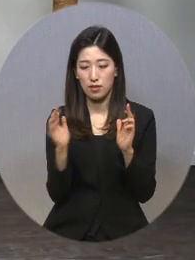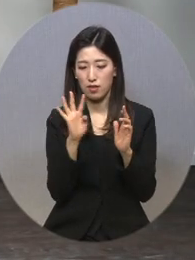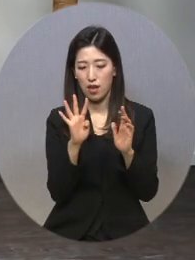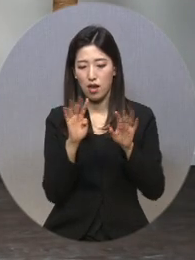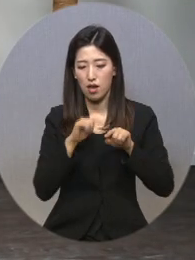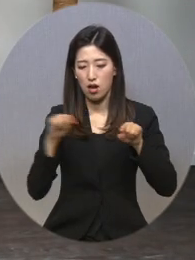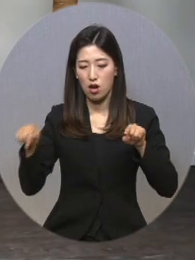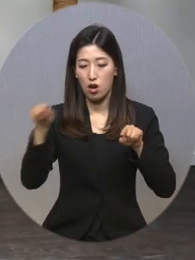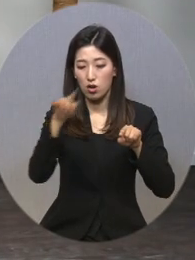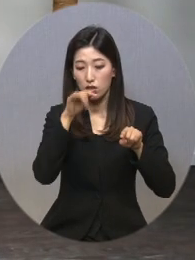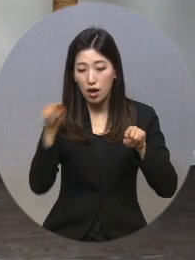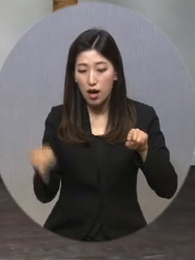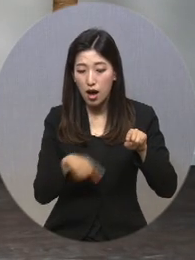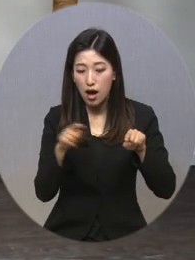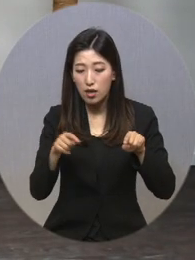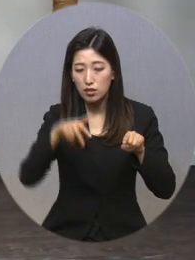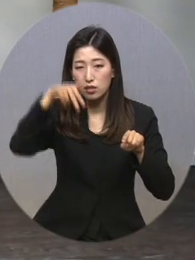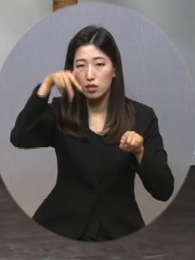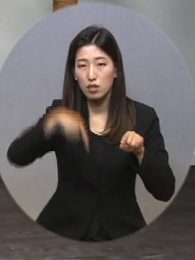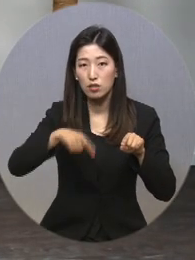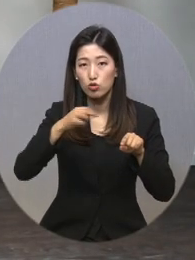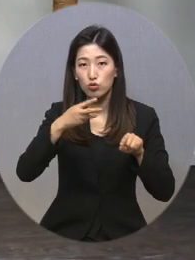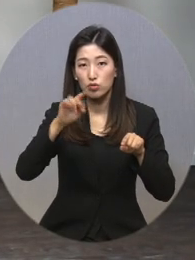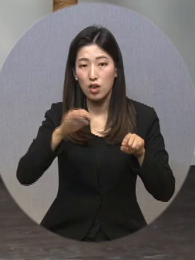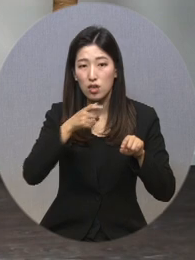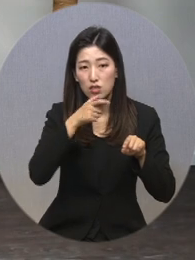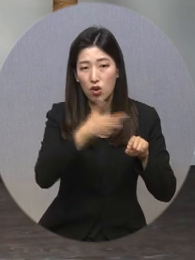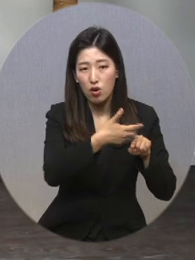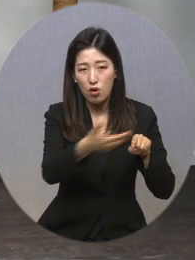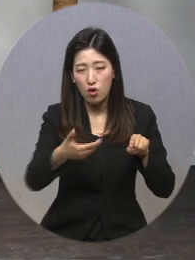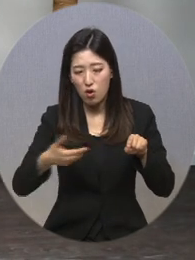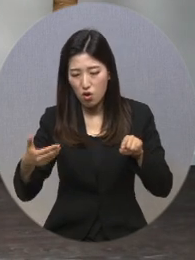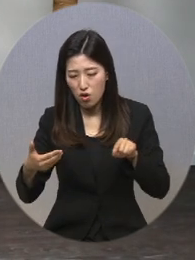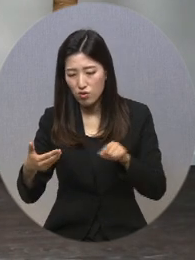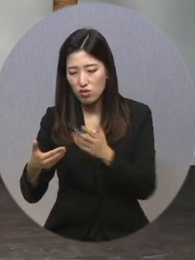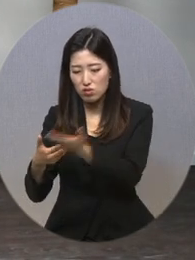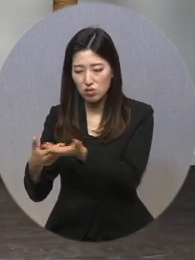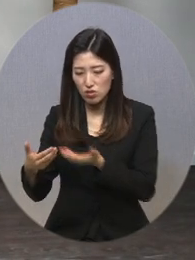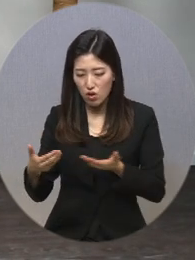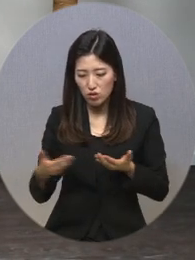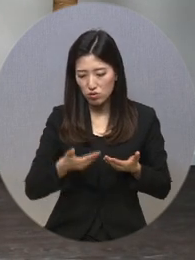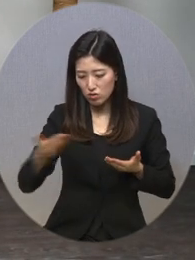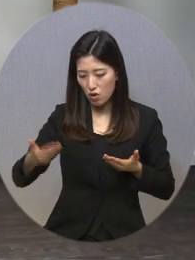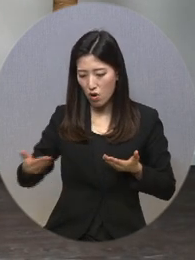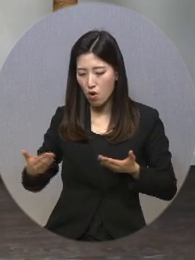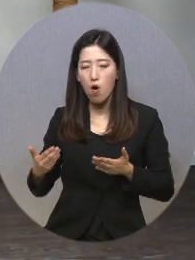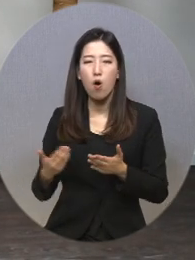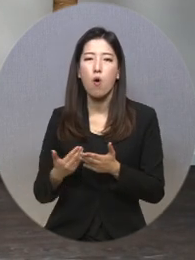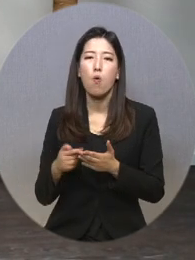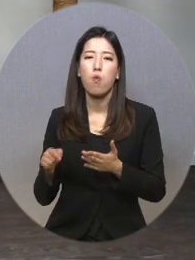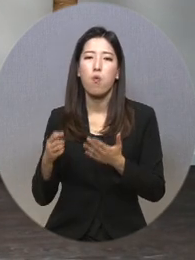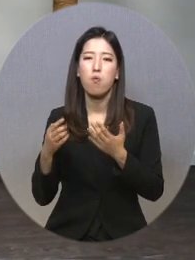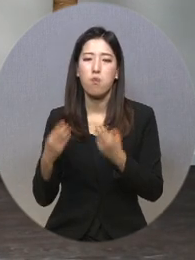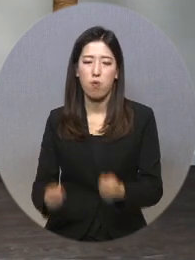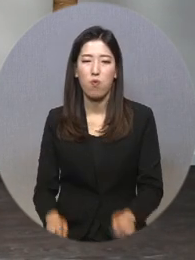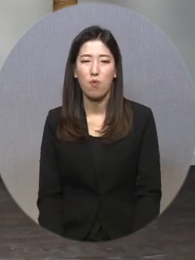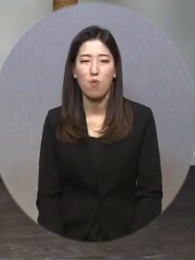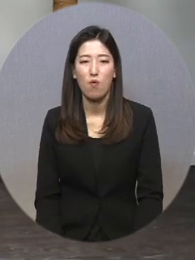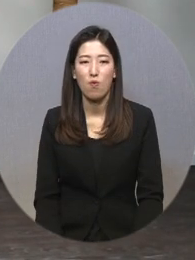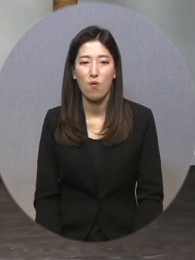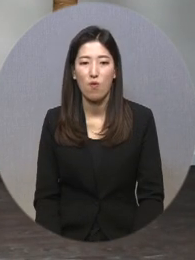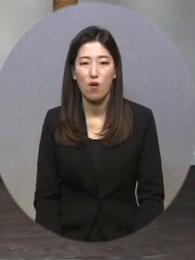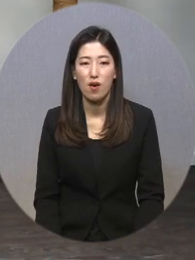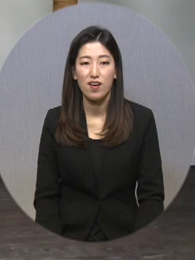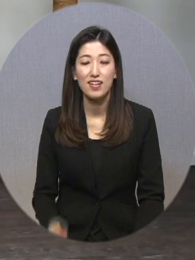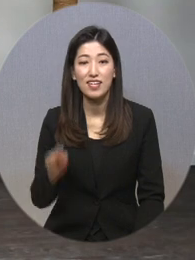내부에는 중랑천을 중심으로 해서 부흥천, 백석천 등 하천이 굉장히 잘 발달되어 있습니다. 이 잠재력을 갖고